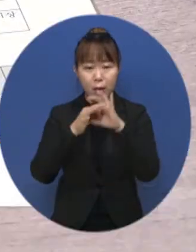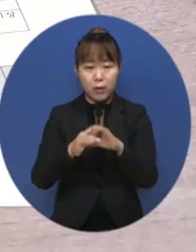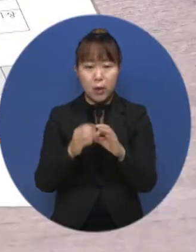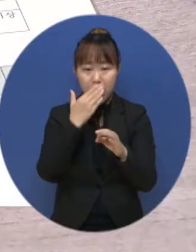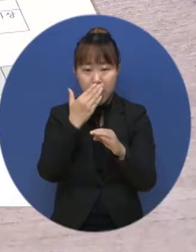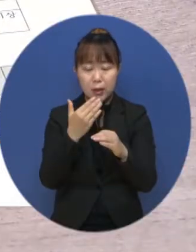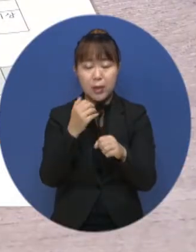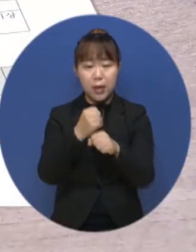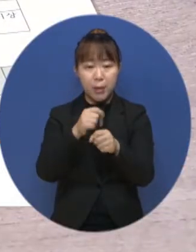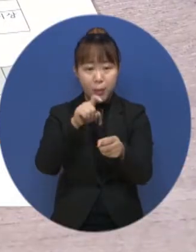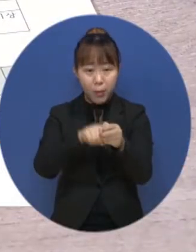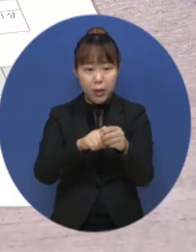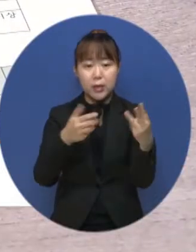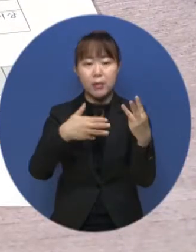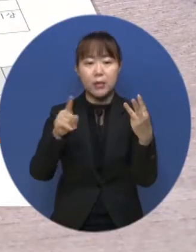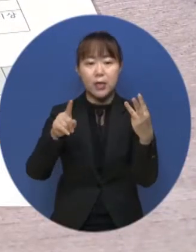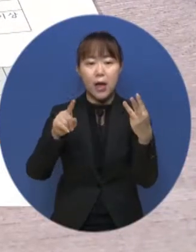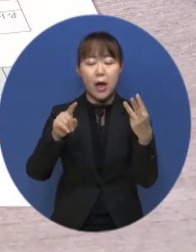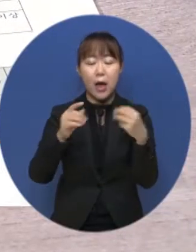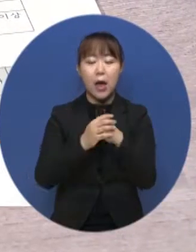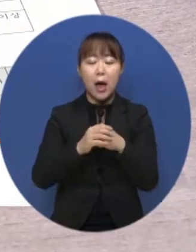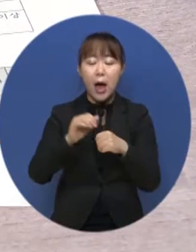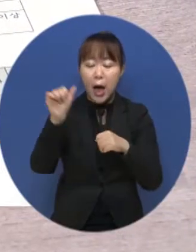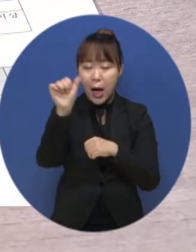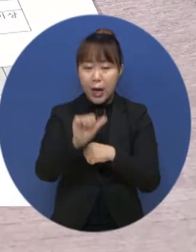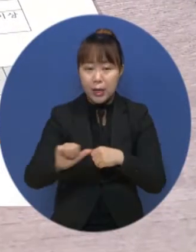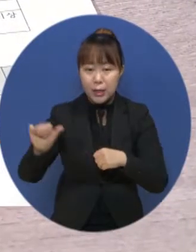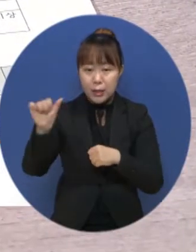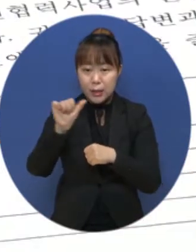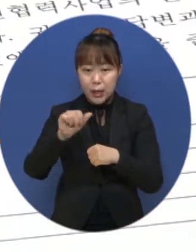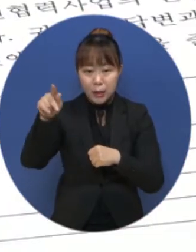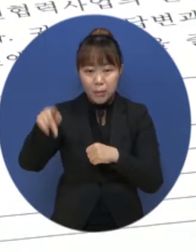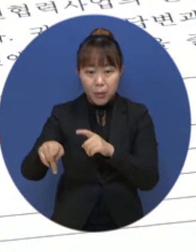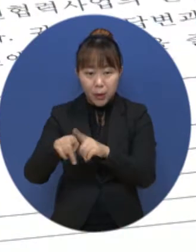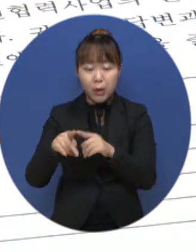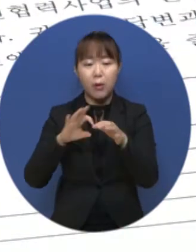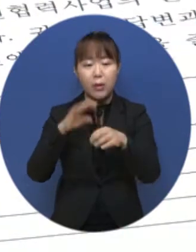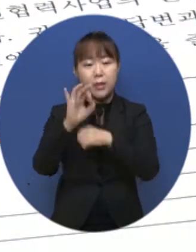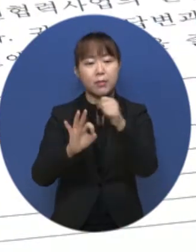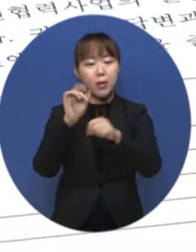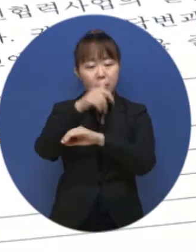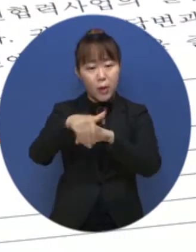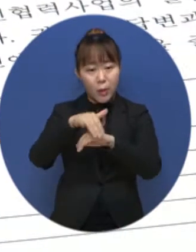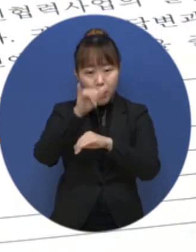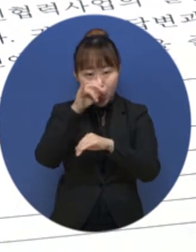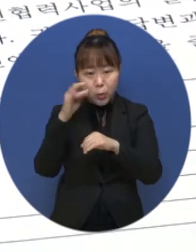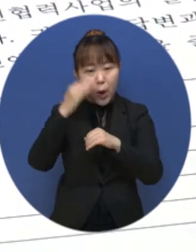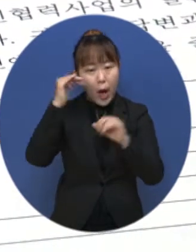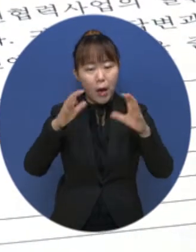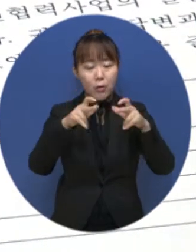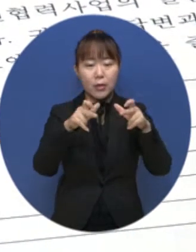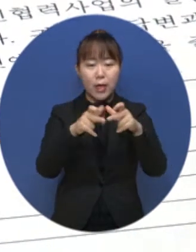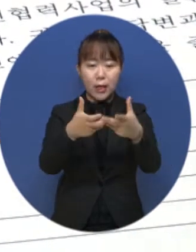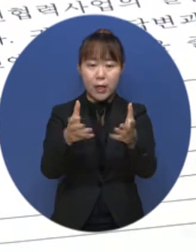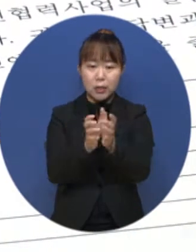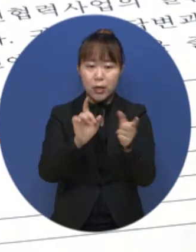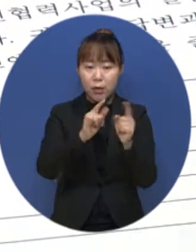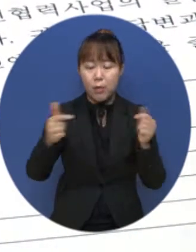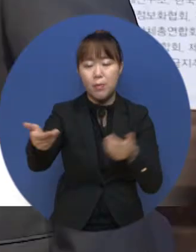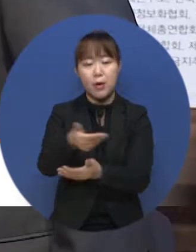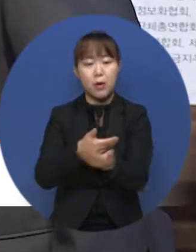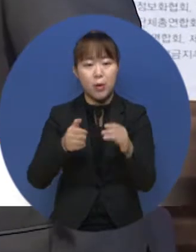목표, 제3차 아태장애인 10년 계획의 이행 현황을 공유하고 한국 장애계 단체들과 다자간 교류를